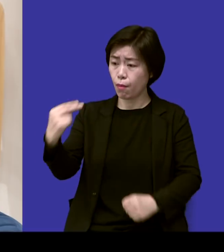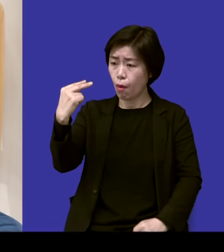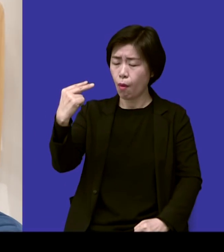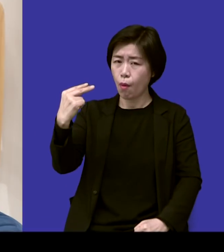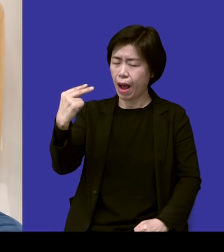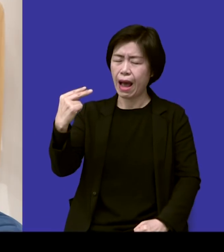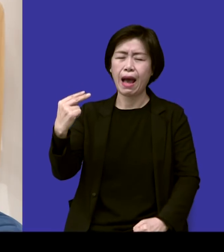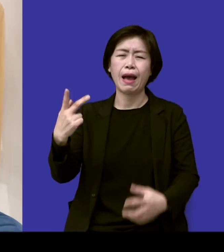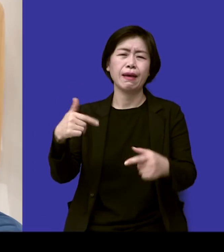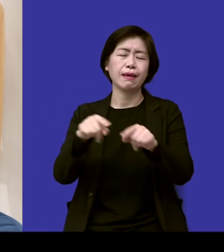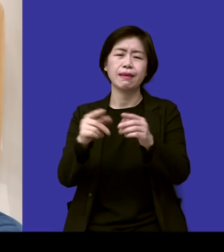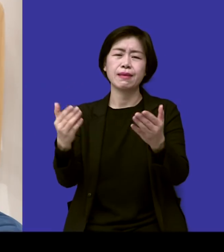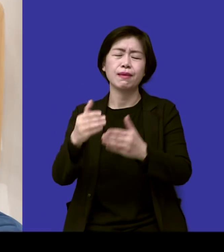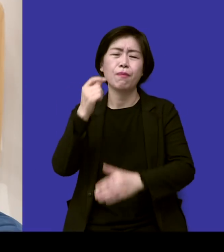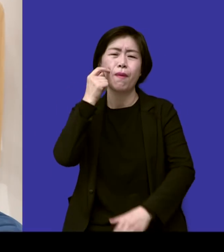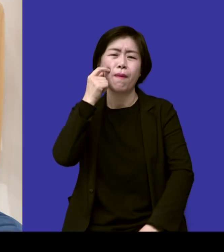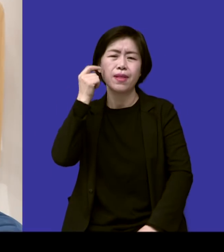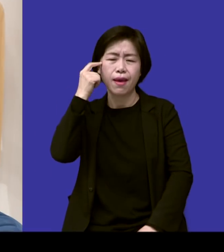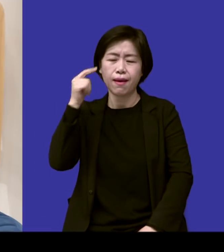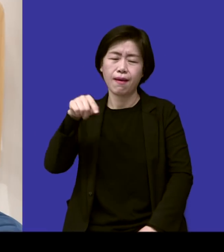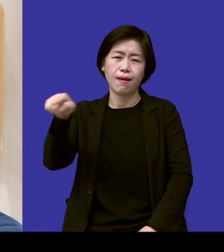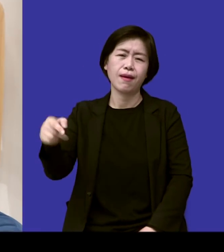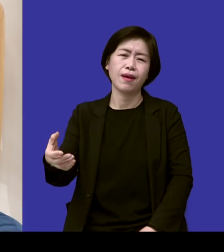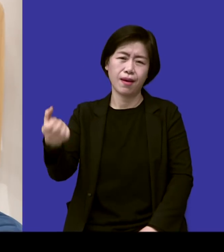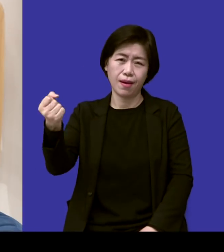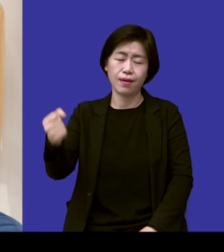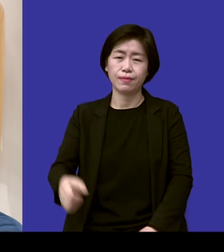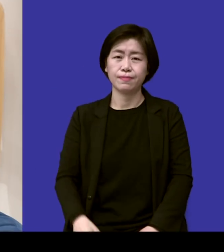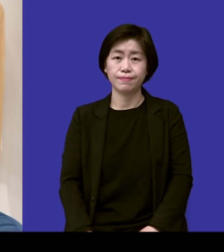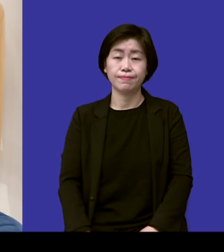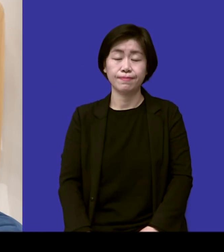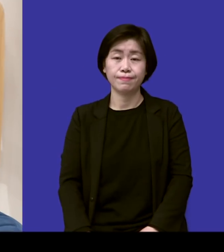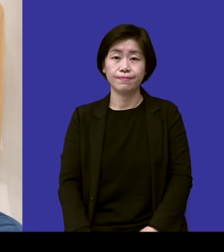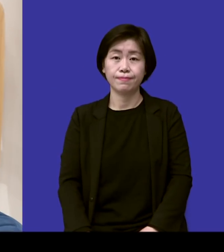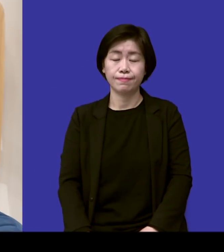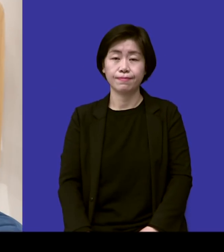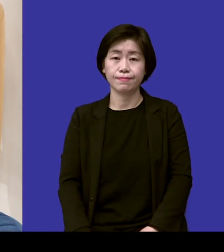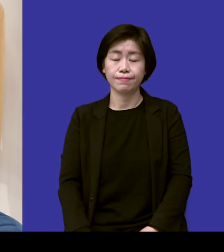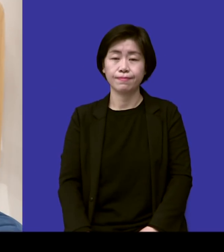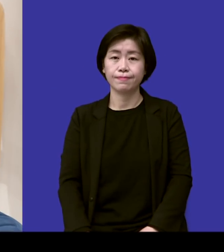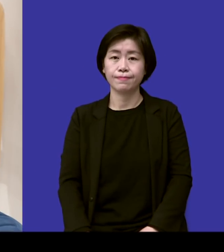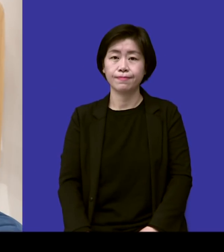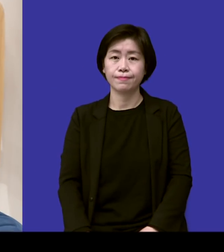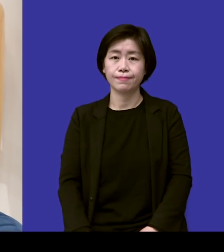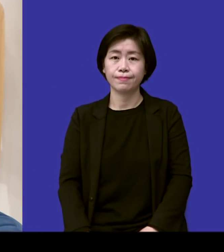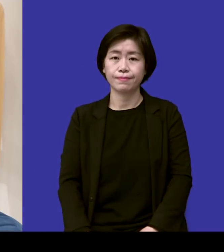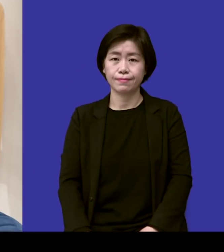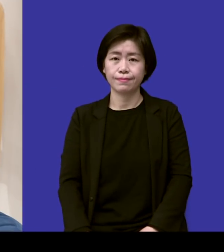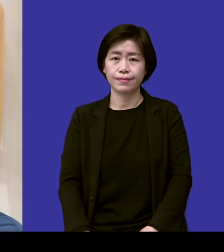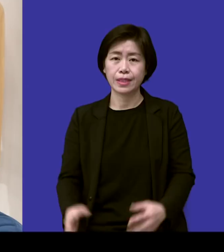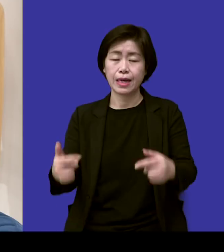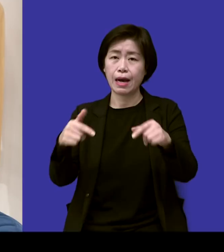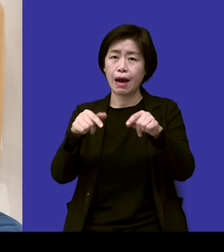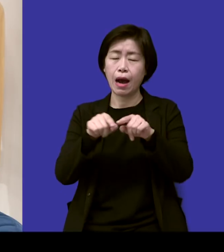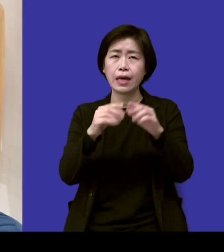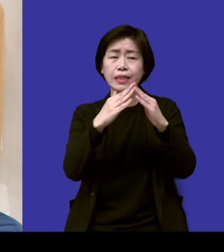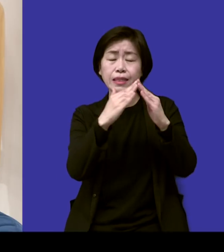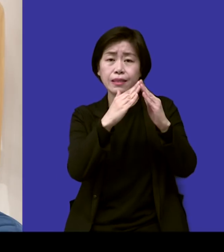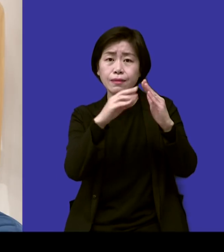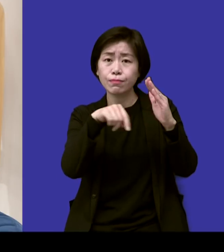간 거죠. 오라고 하니까. 네. 그때 그 표정은 저는 못 봤지만 그 회사 관계자분들은 네. 아, 얘 집에 지금